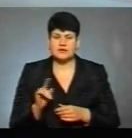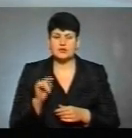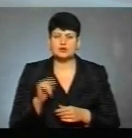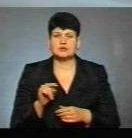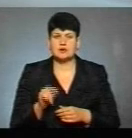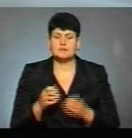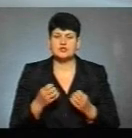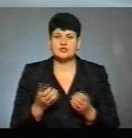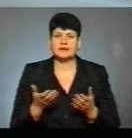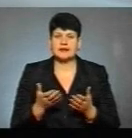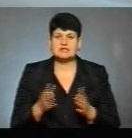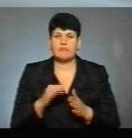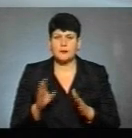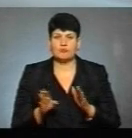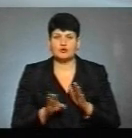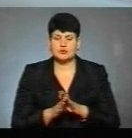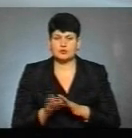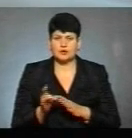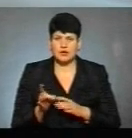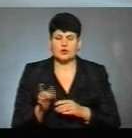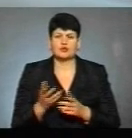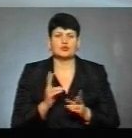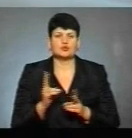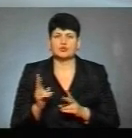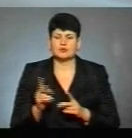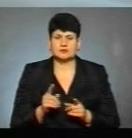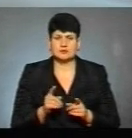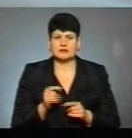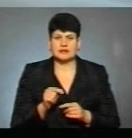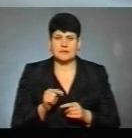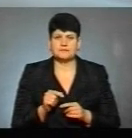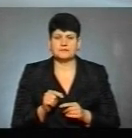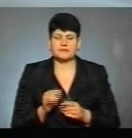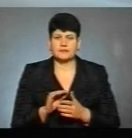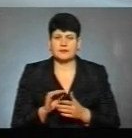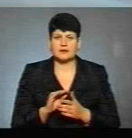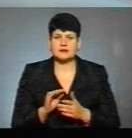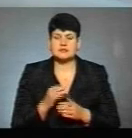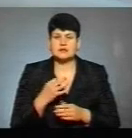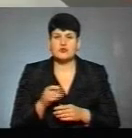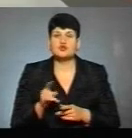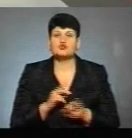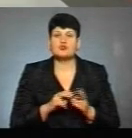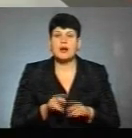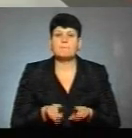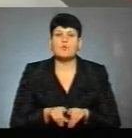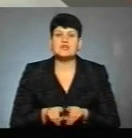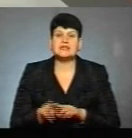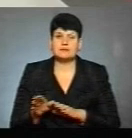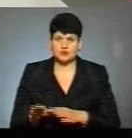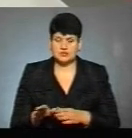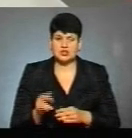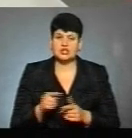ще десь у Підволочиську чи де щось хтось там розсівку, що ніби шукаємо подібності,